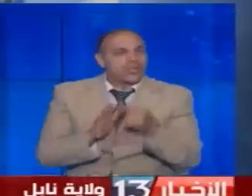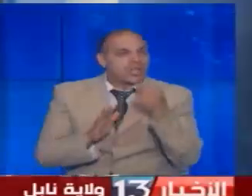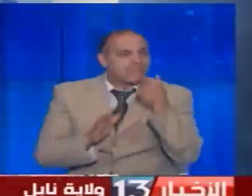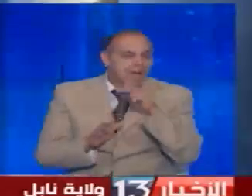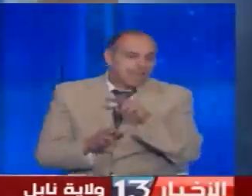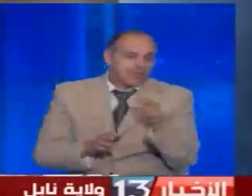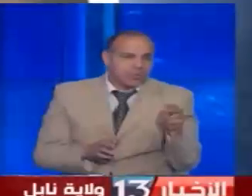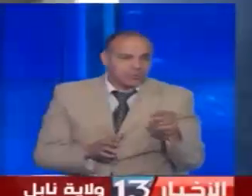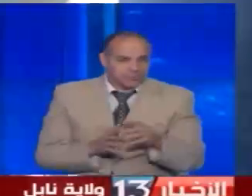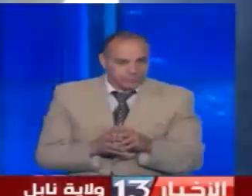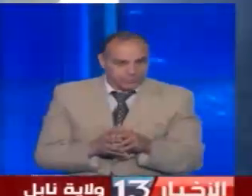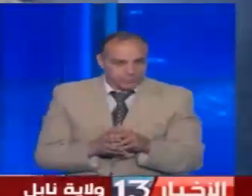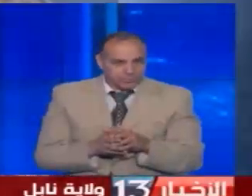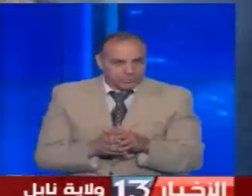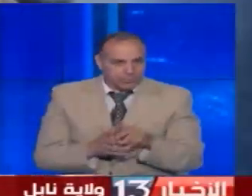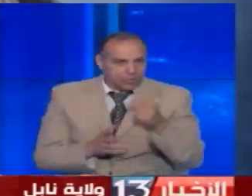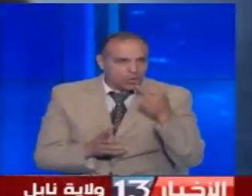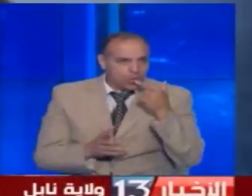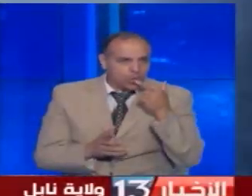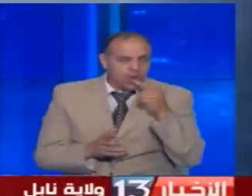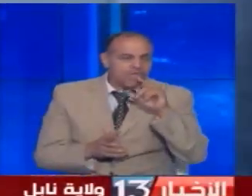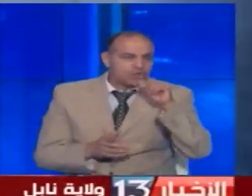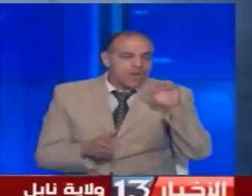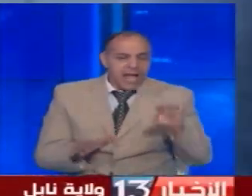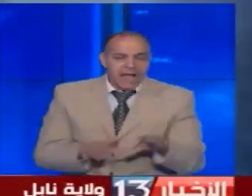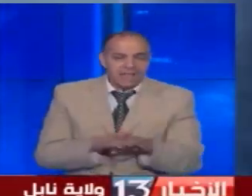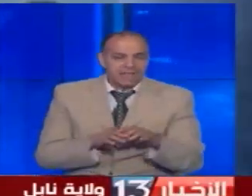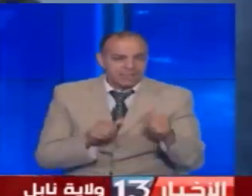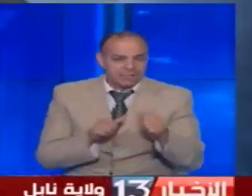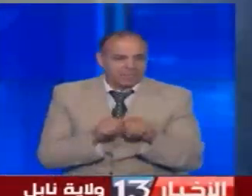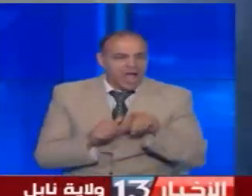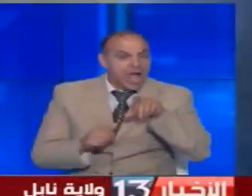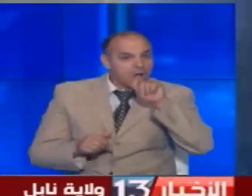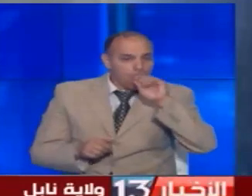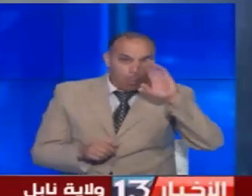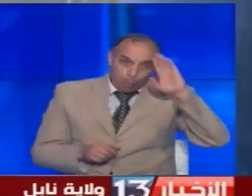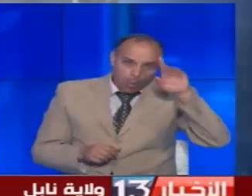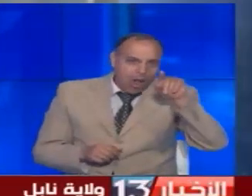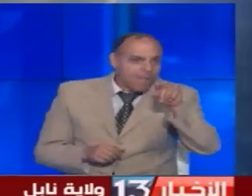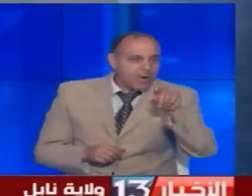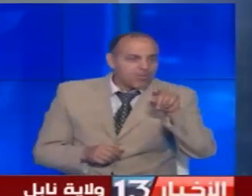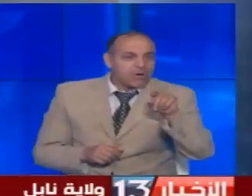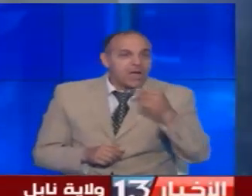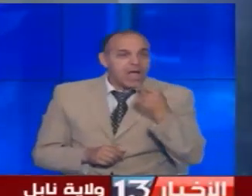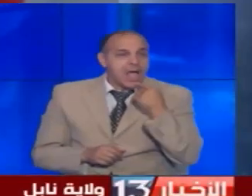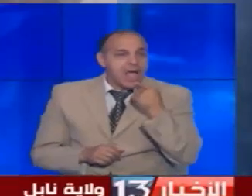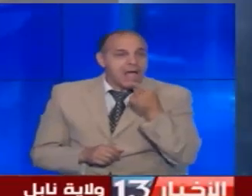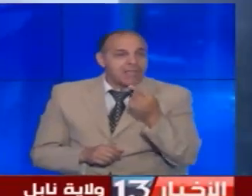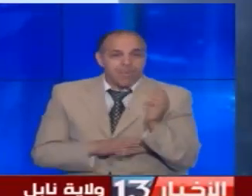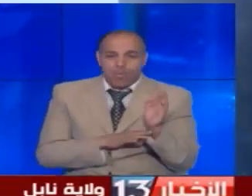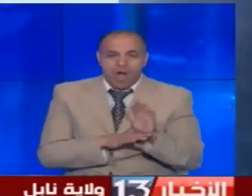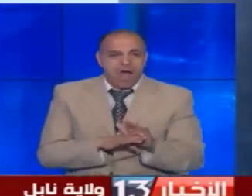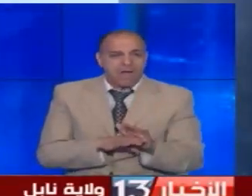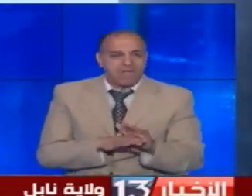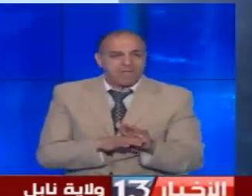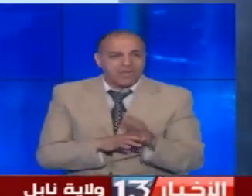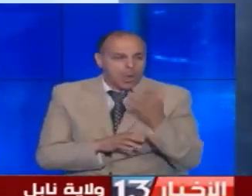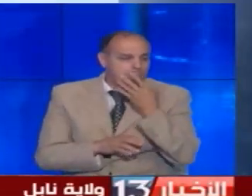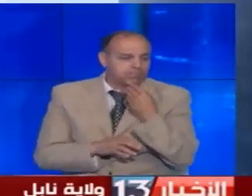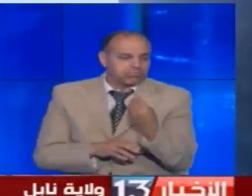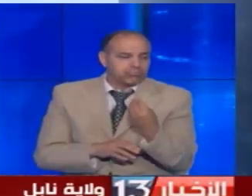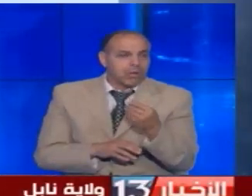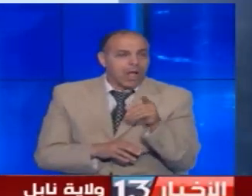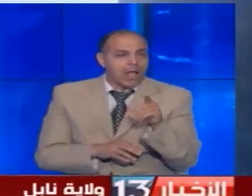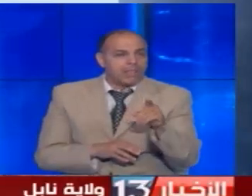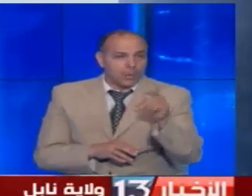متنوعة، فانفجر الإبداع الشعري احتفاء بالطائر المميز للجهة، بينما كانت المحافظة على ميزات النوعية